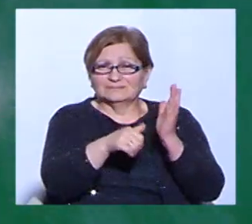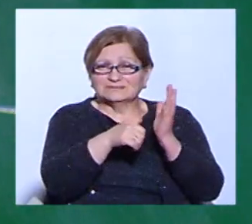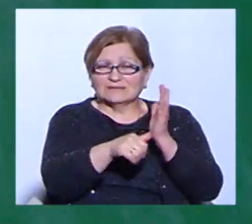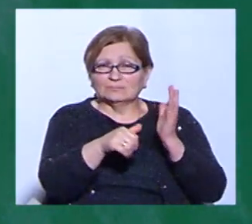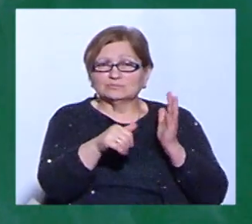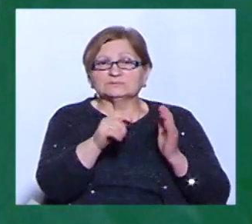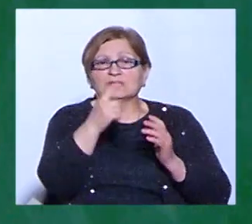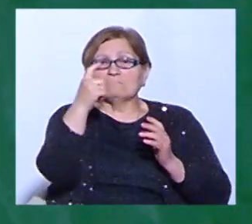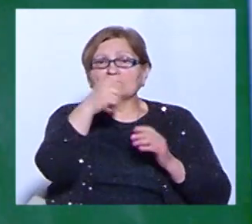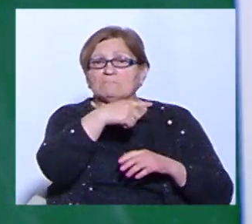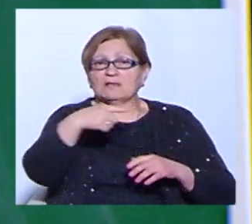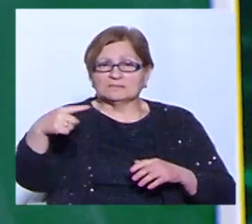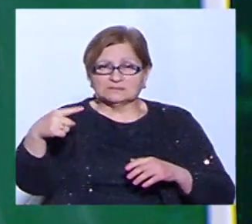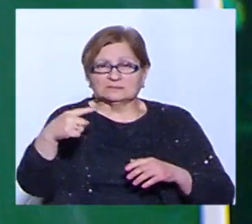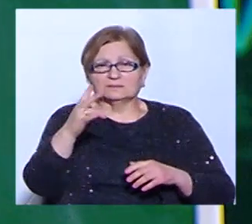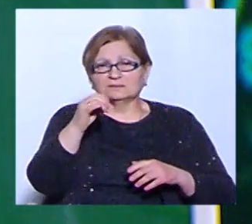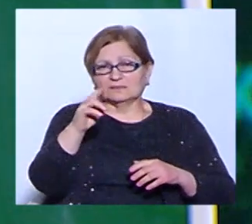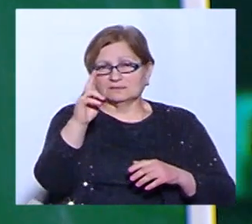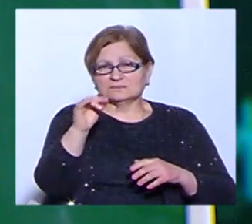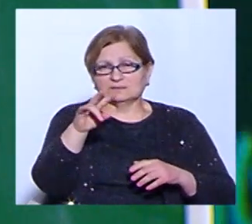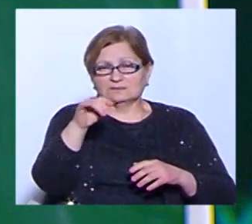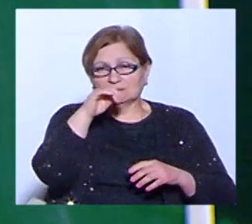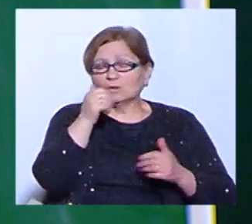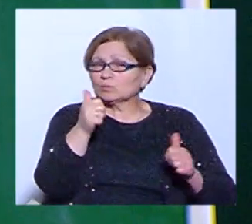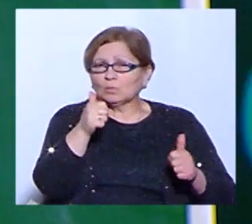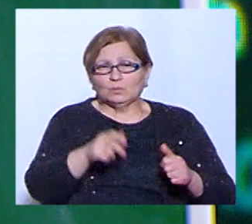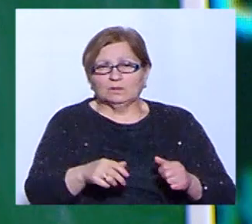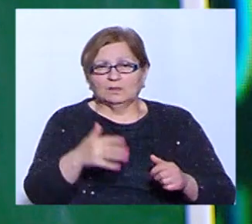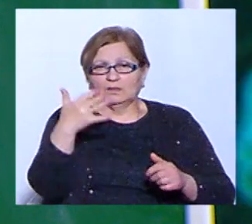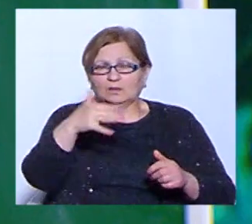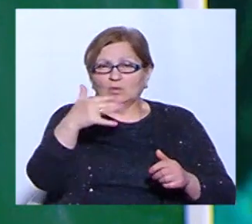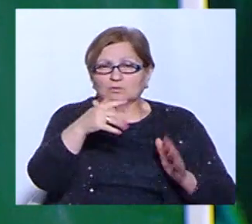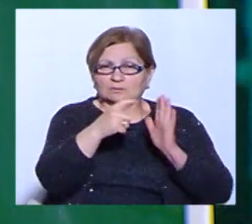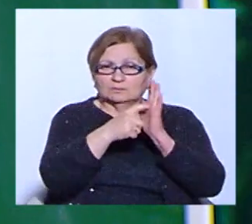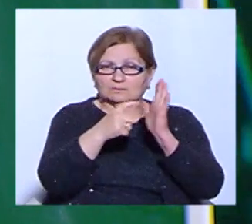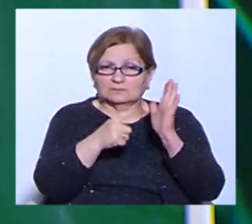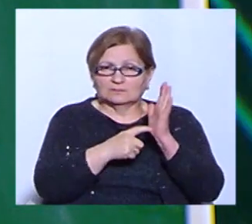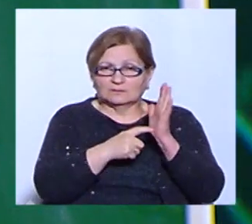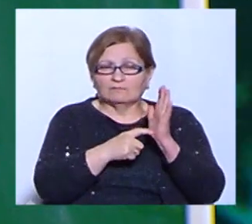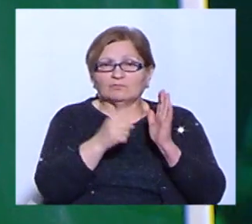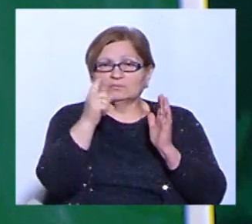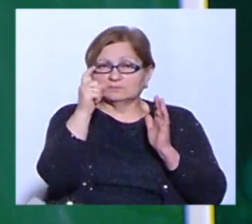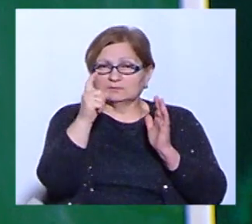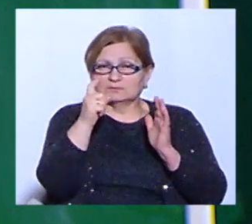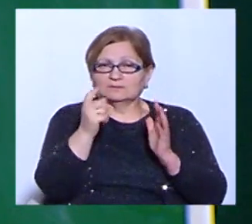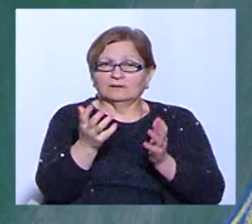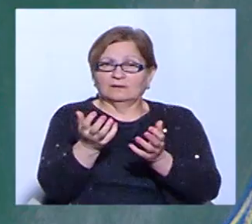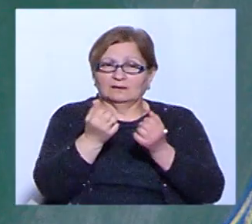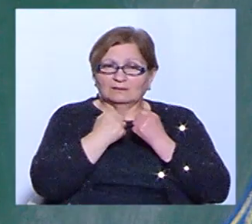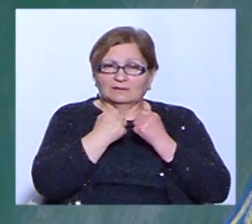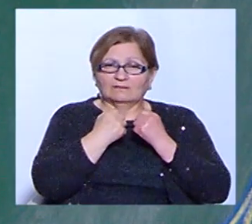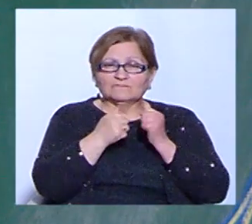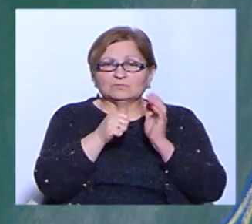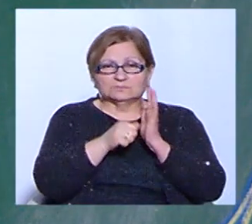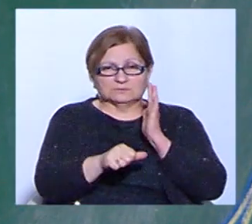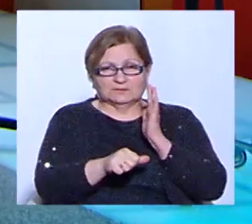მიასედი ნაწილი. როგორ შეგვიძლია ვიპოვოთ? აბა ეს ნიშნავს 50 გავყოთ 100 ტოლნაწილად და ავიღოთ